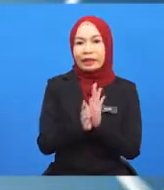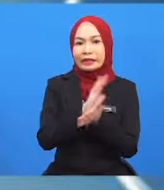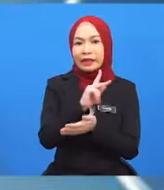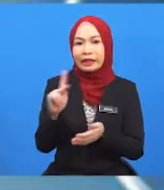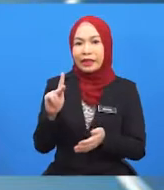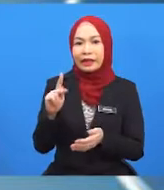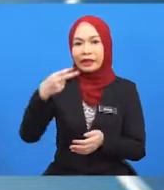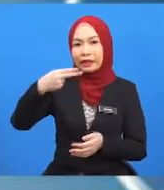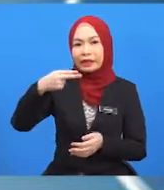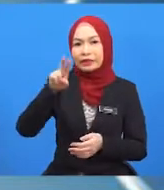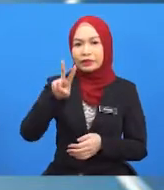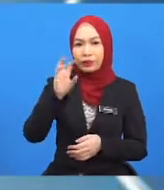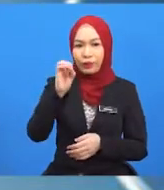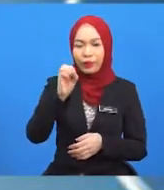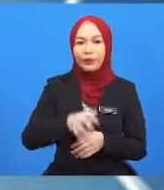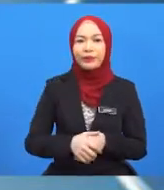Diharapkan semua murid-murid faham ya